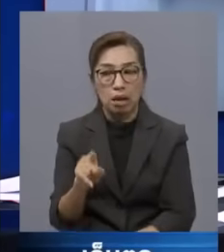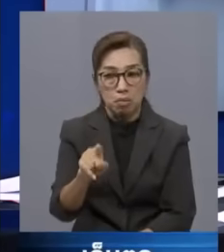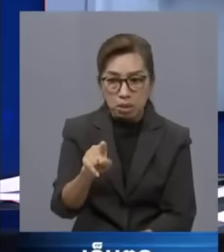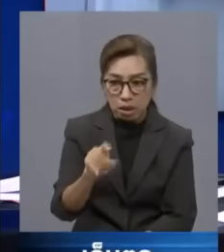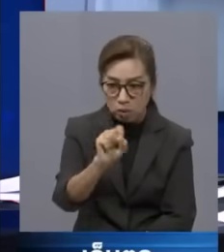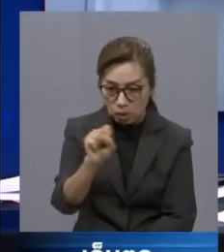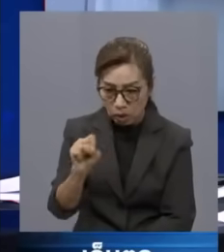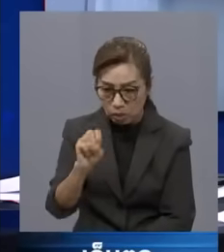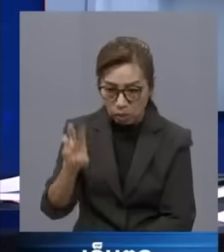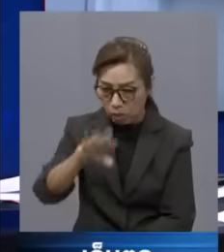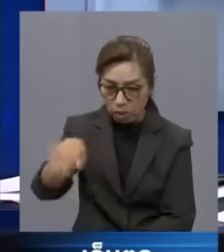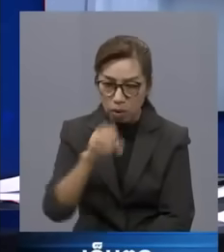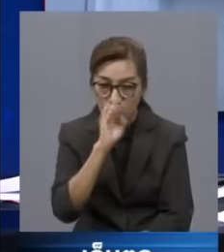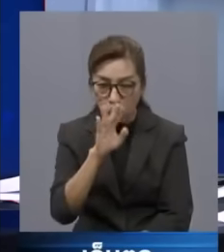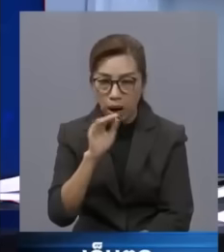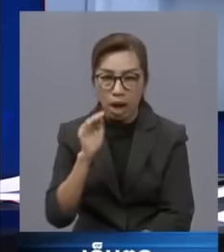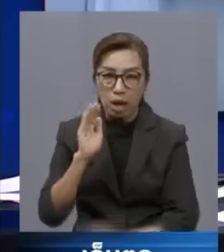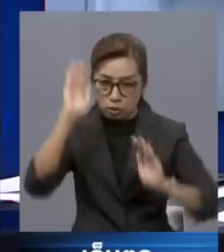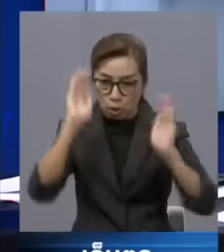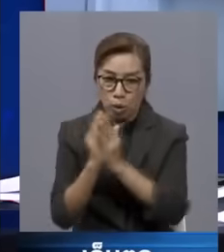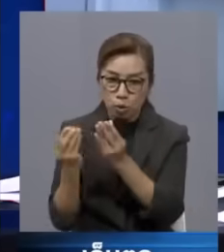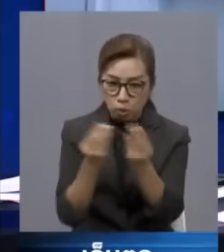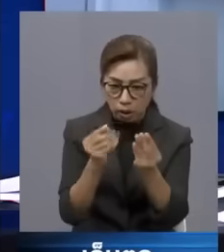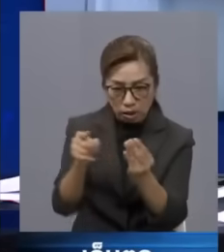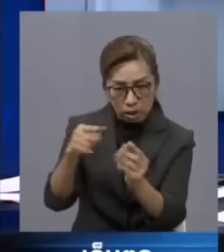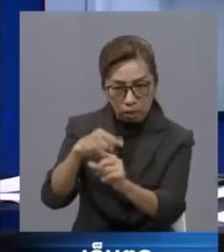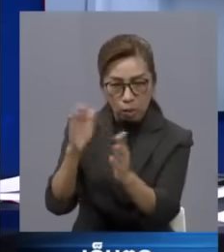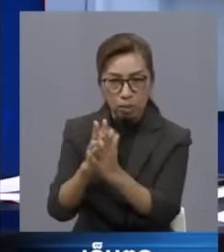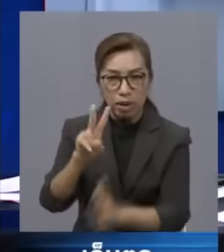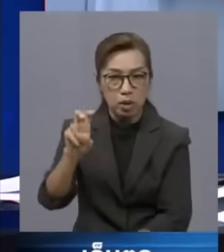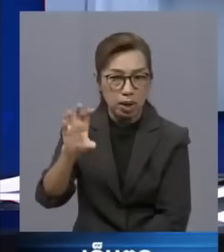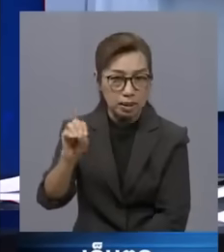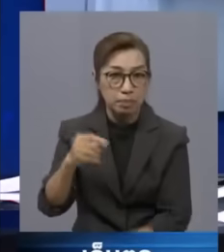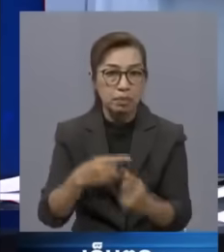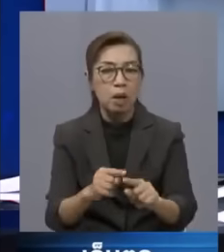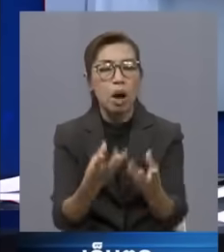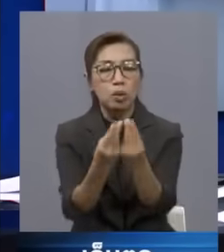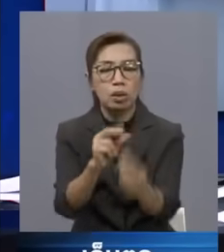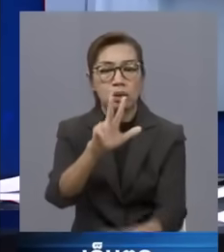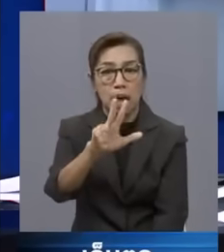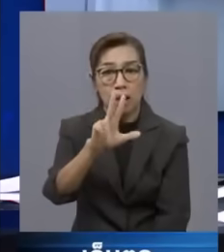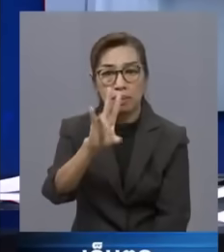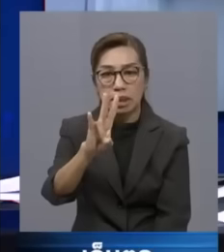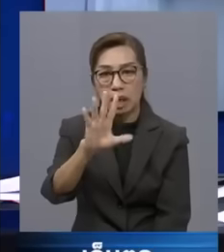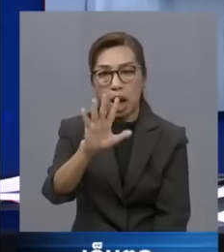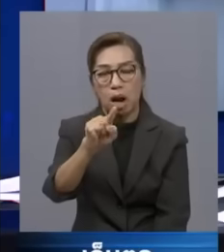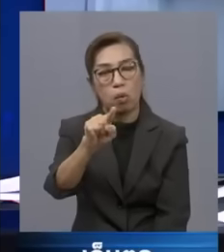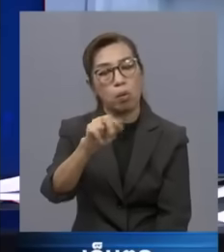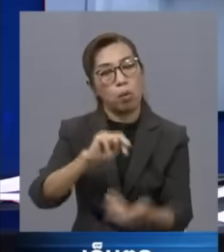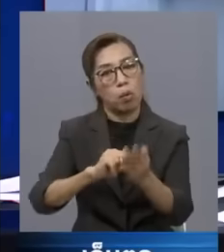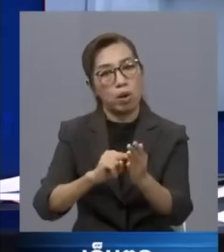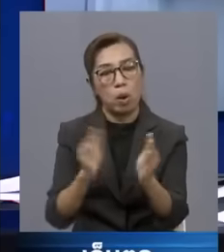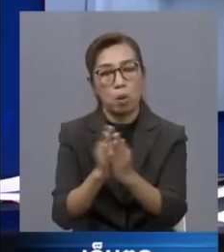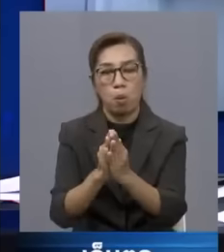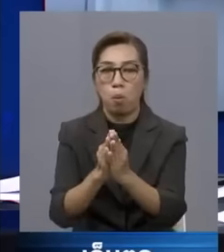ให้เนี่ยก็ดูว่าน่าจะเกิน 250นะครับแต่ในขณะเดียวกันตัวเลข375นี้ดูยังเป็นเพดานที่สูงอยู่สำหรับ